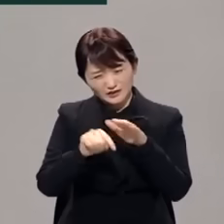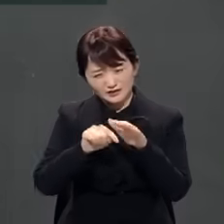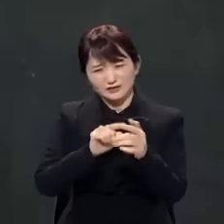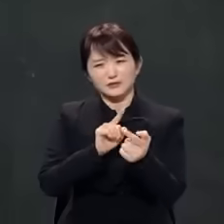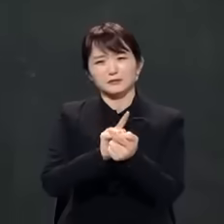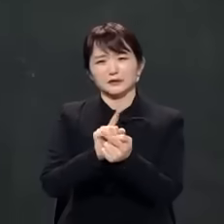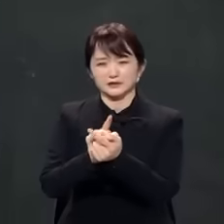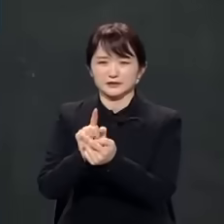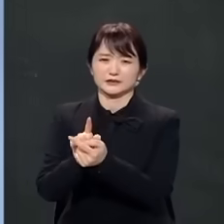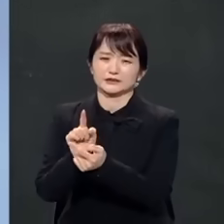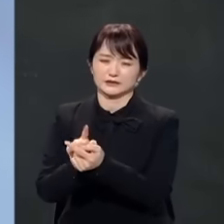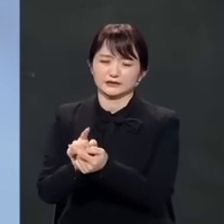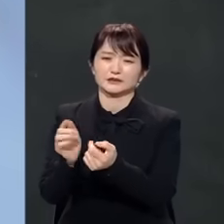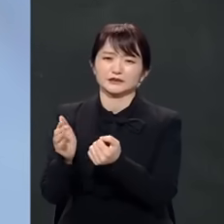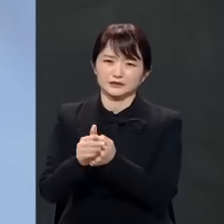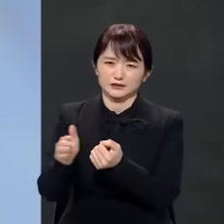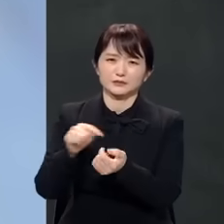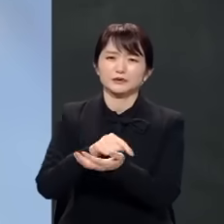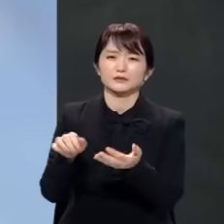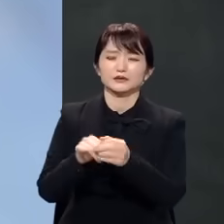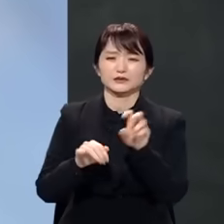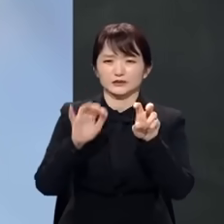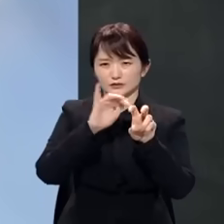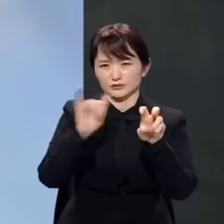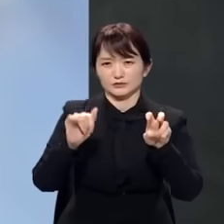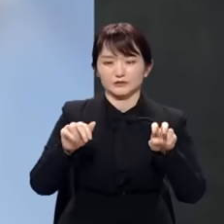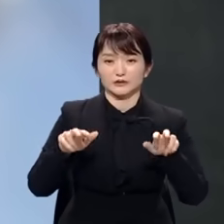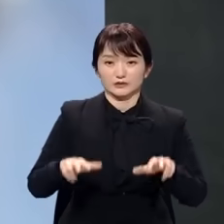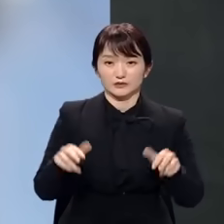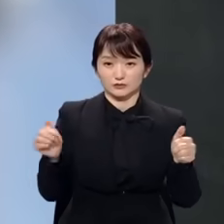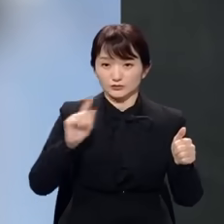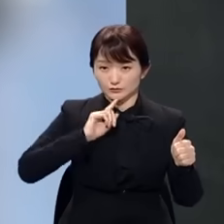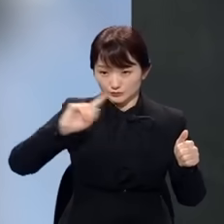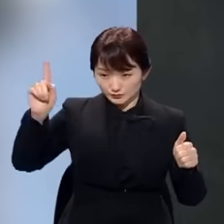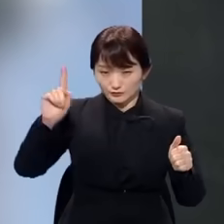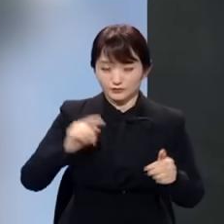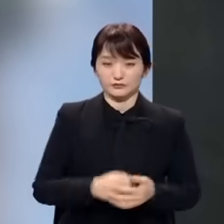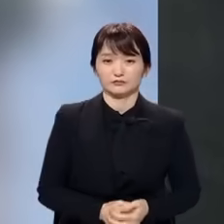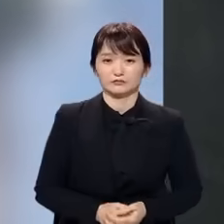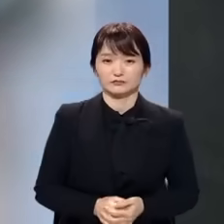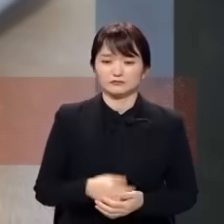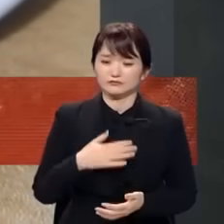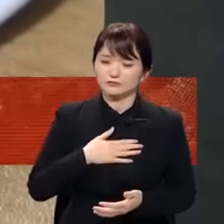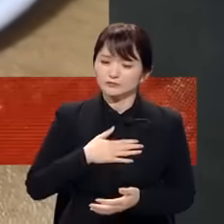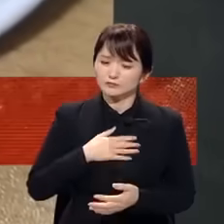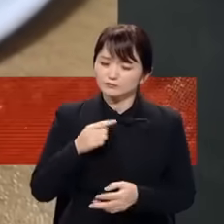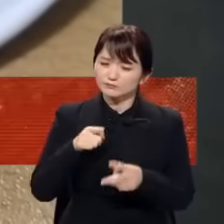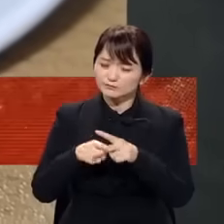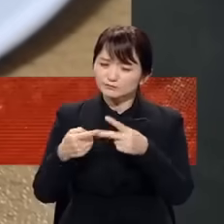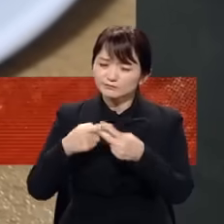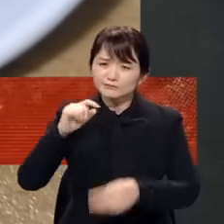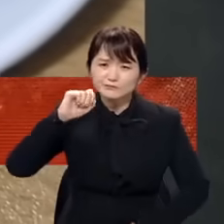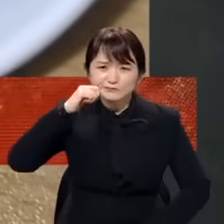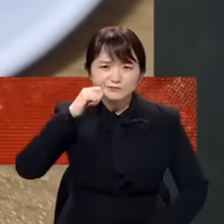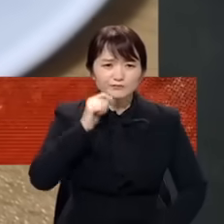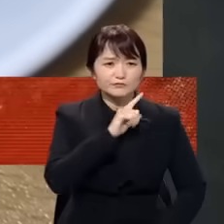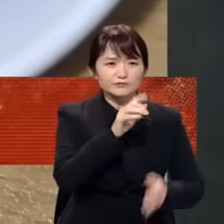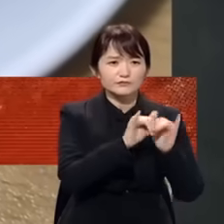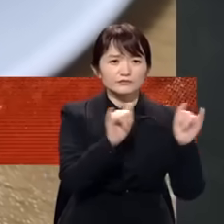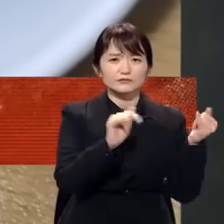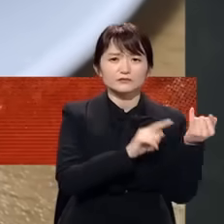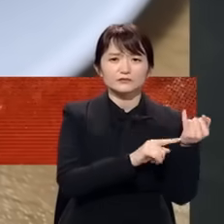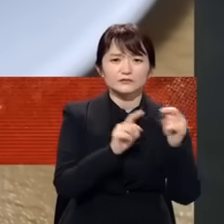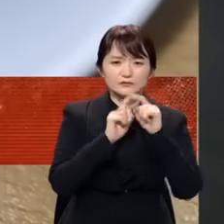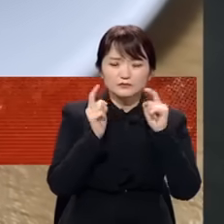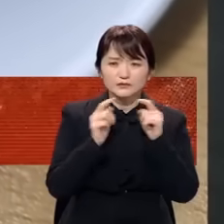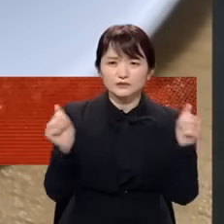거예요. 자, 현재 소송을 제기했죠. 네, 저는 좀 이해는 안 되는데요. 제보자분께서 민사소송을 제기하셨네요. 아,